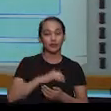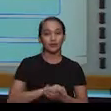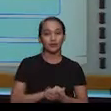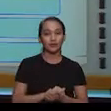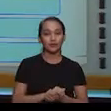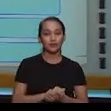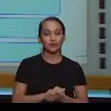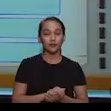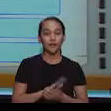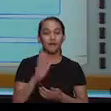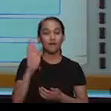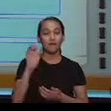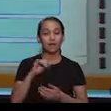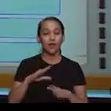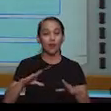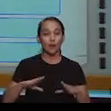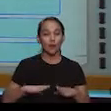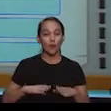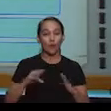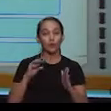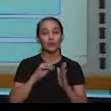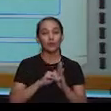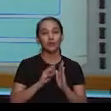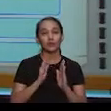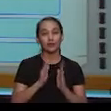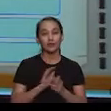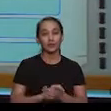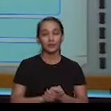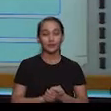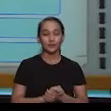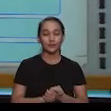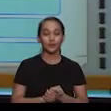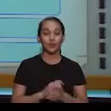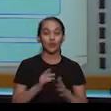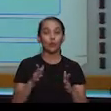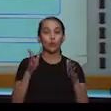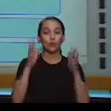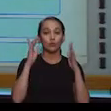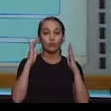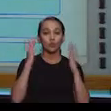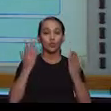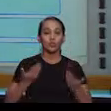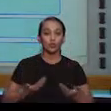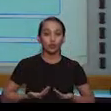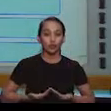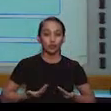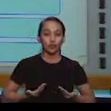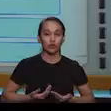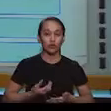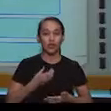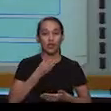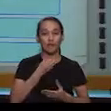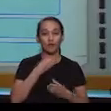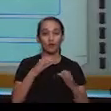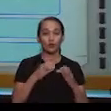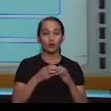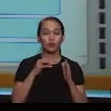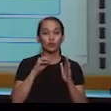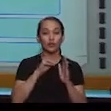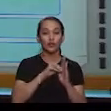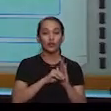sigir hamda ot. Endi yovvoyi hayvonlarimiz.